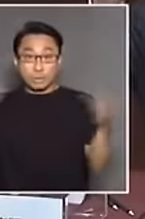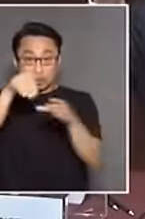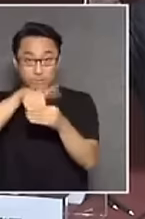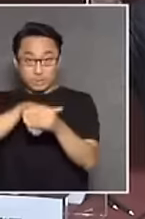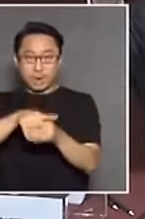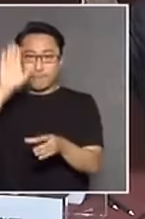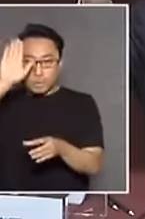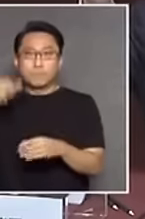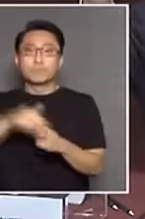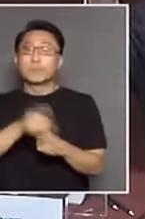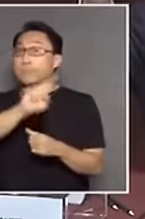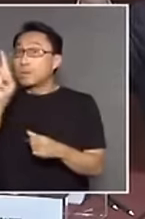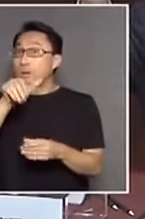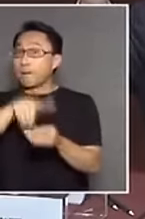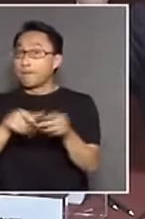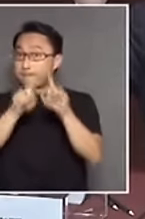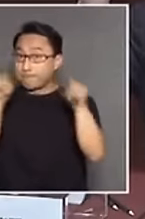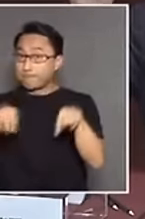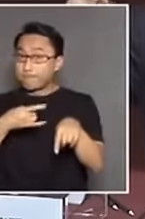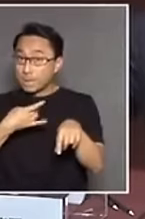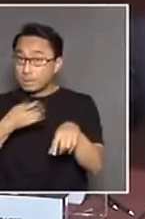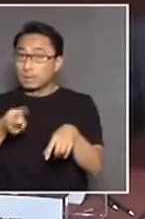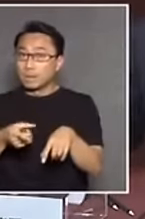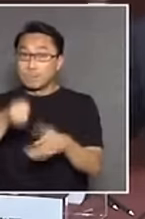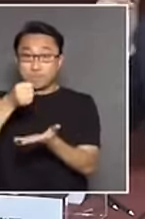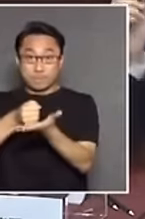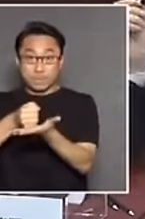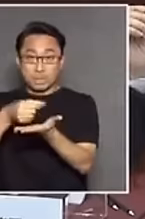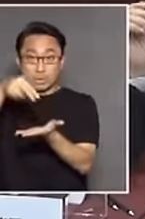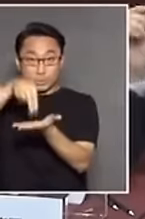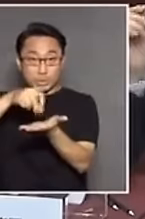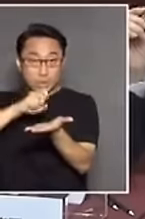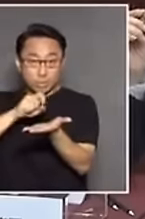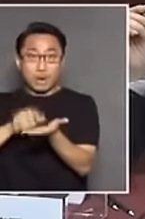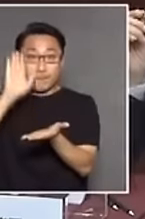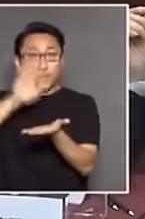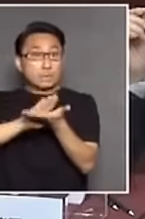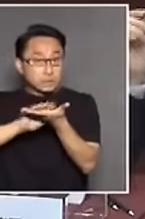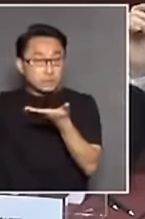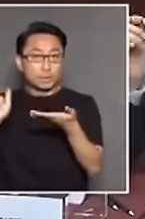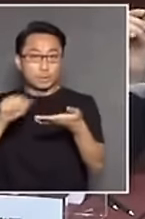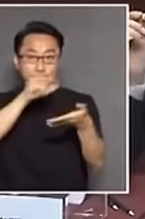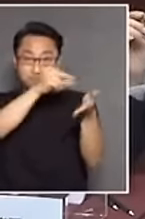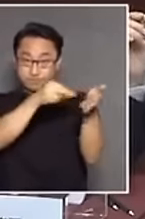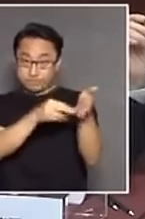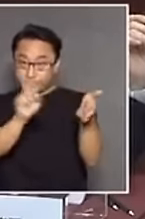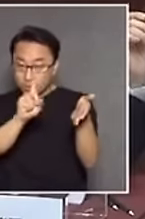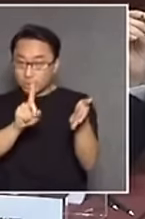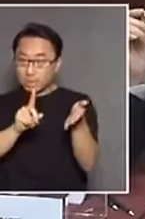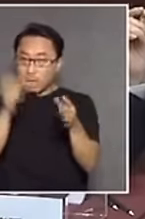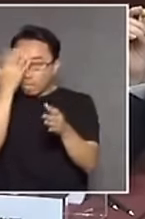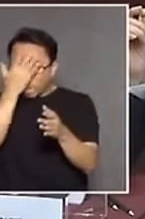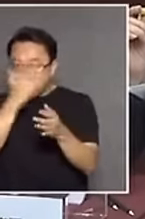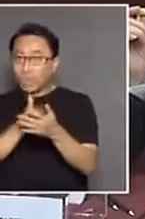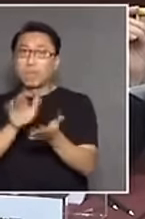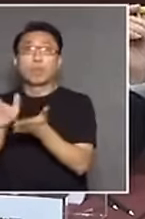你哋邊個未有嗰個章？張印，如果有張印，請喺吸清楚啲，唔係咧就變咗廢票啦。好，而家